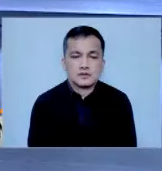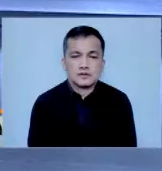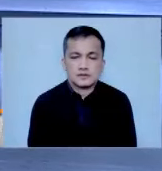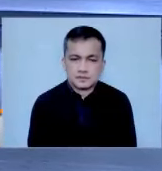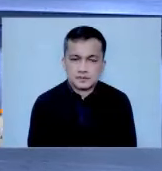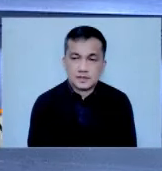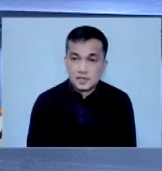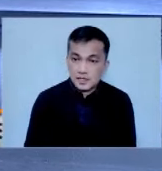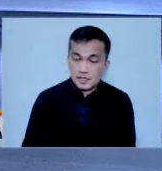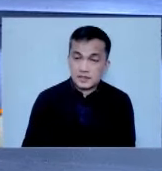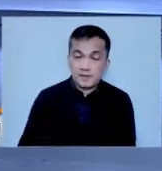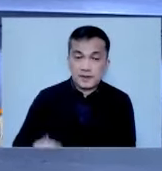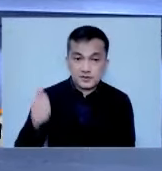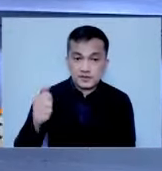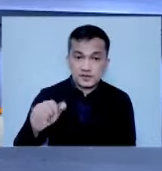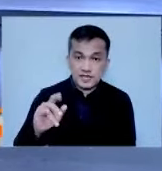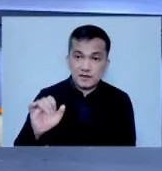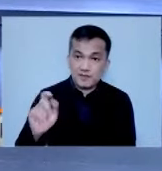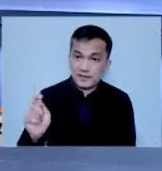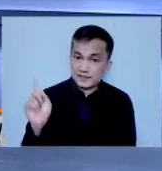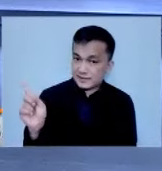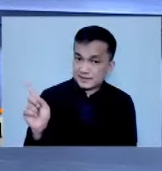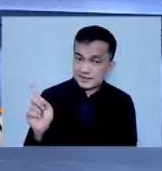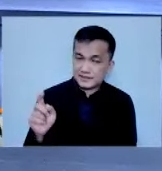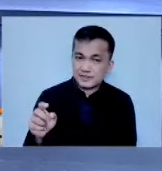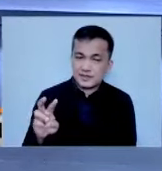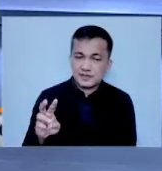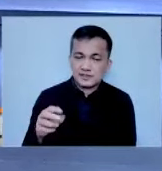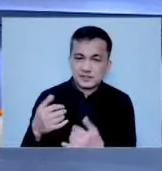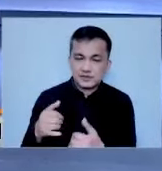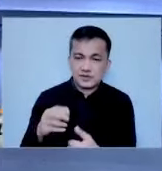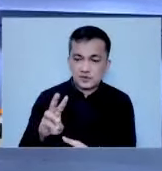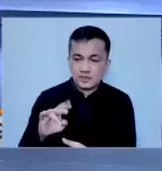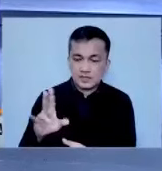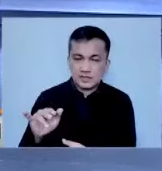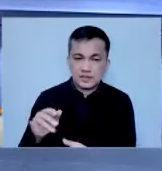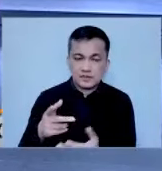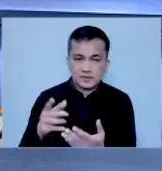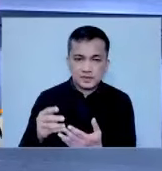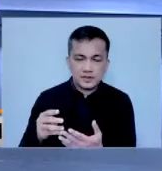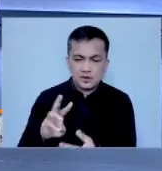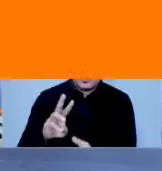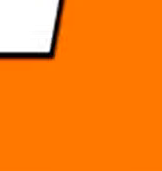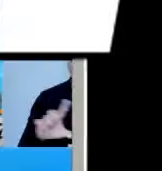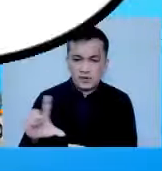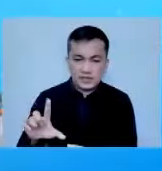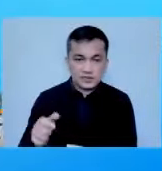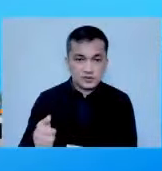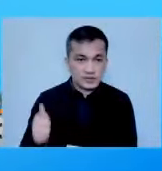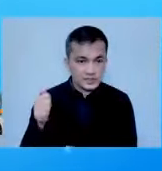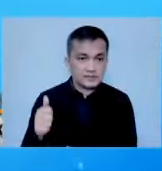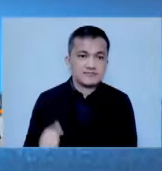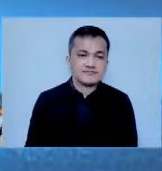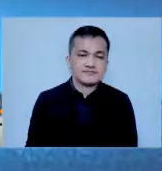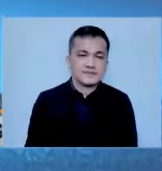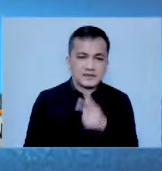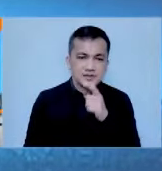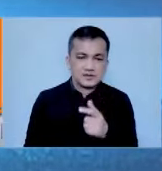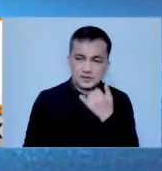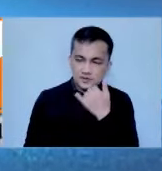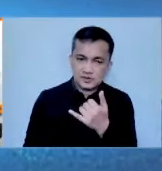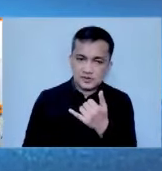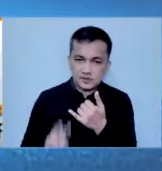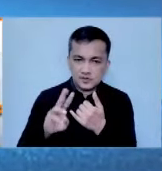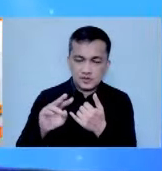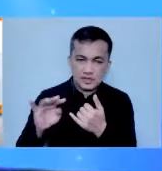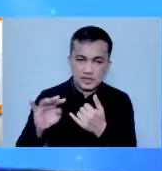Napanalunan na ang jackpot prize sa Hello Willie ng programa ng bayan na Will to Win. Swerteng natawagan ni Kuya Willie Revillame